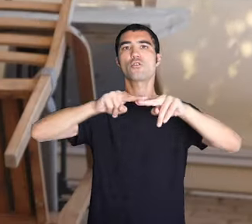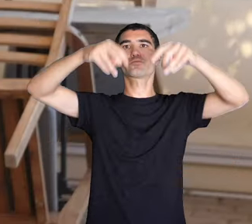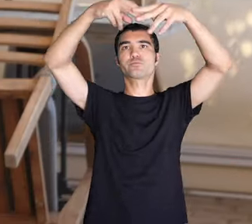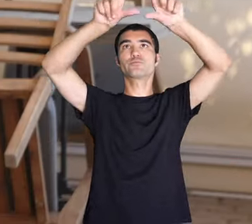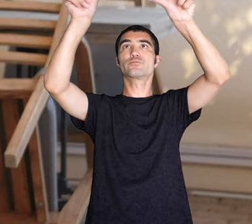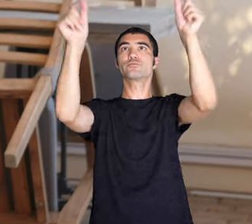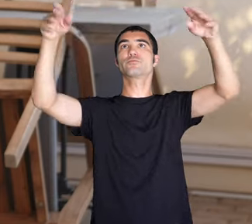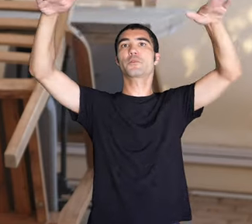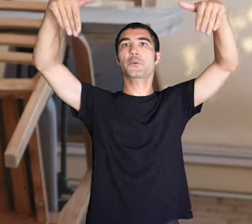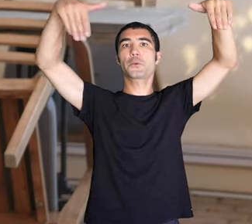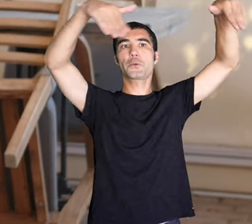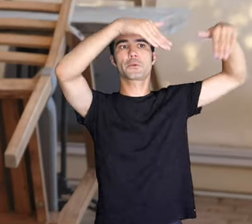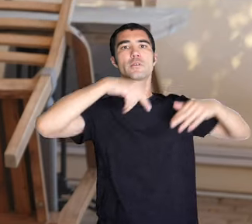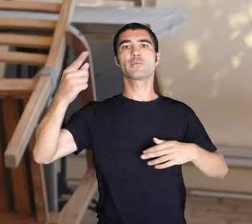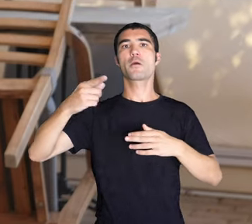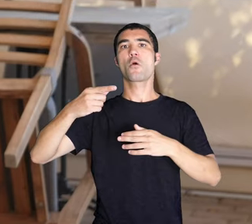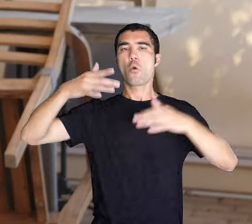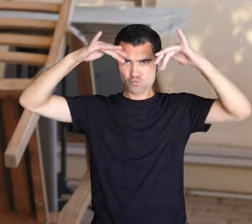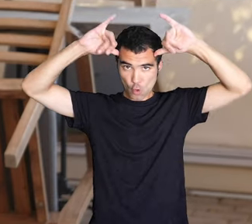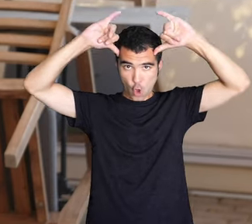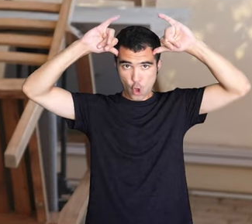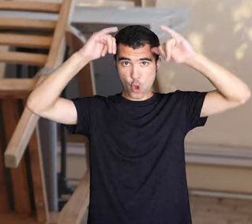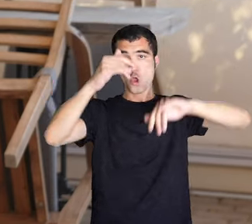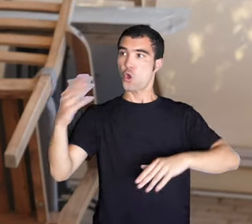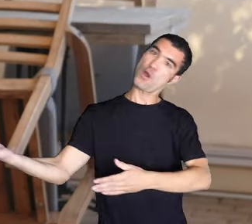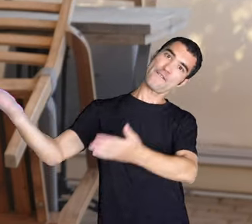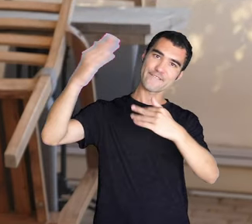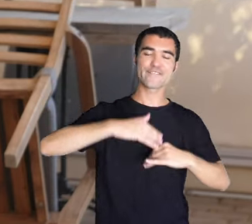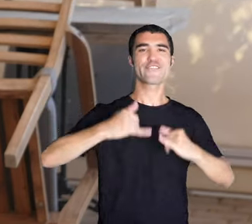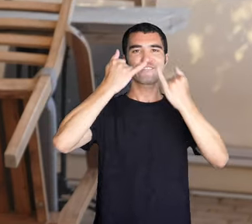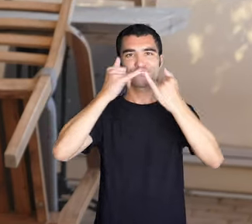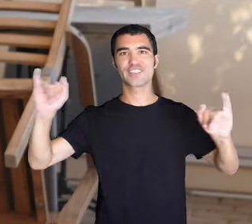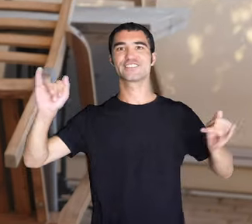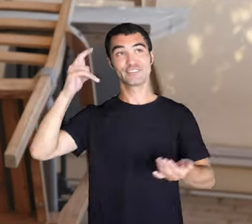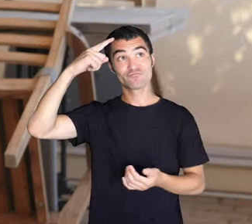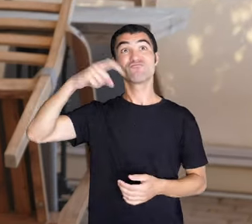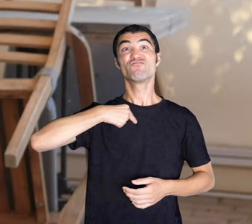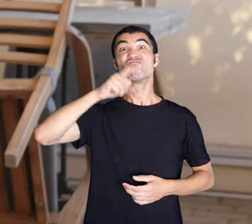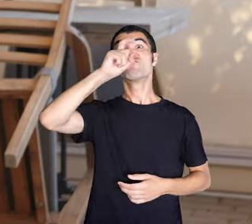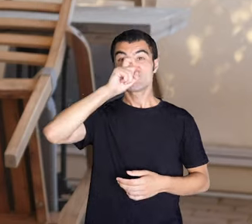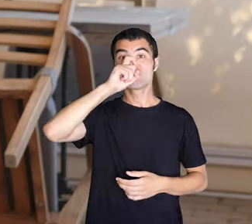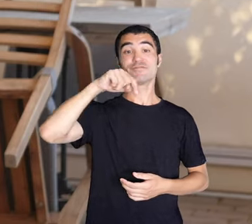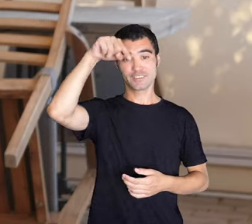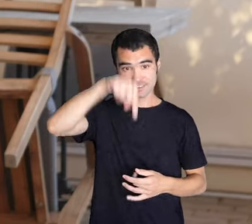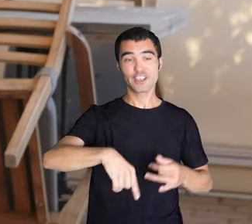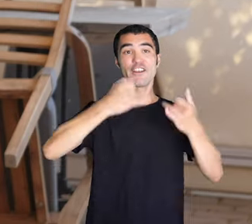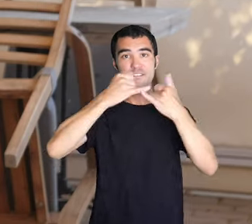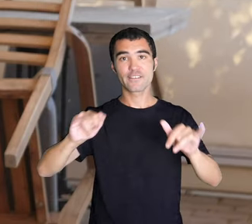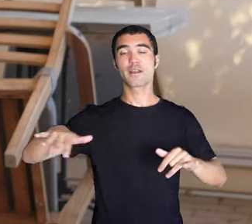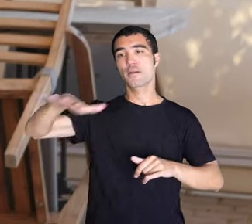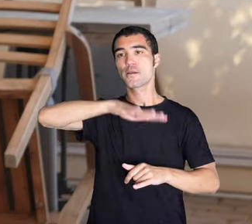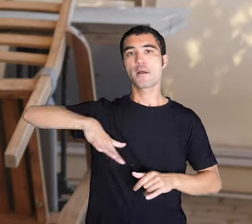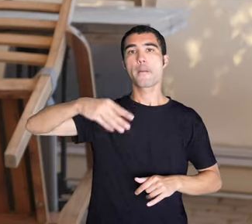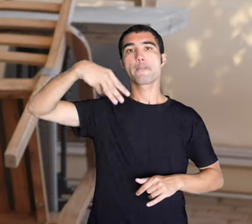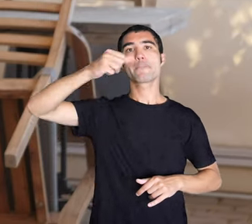i un any o dos van d'un bou. Jo me'n recordo tot això. I després feien les festes aquí en el Marisol,